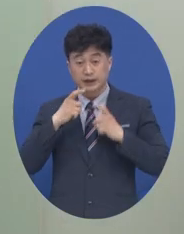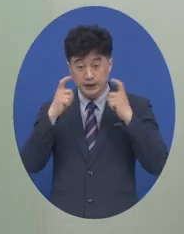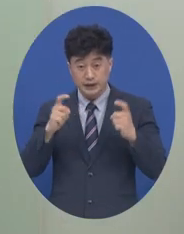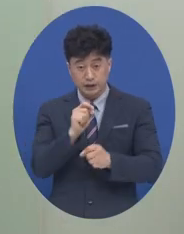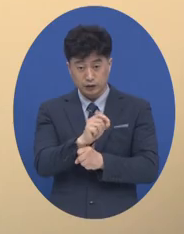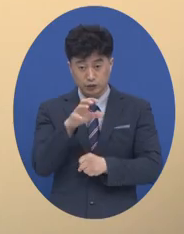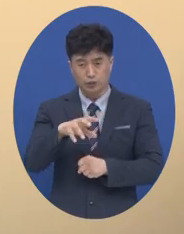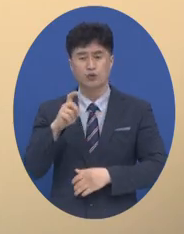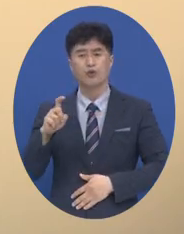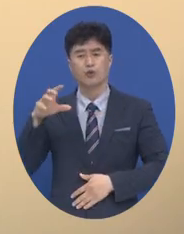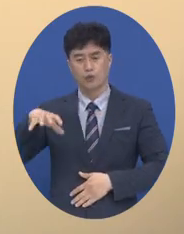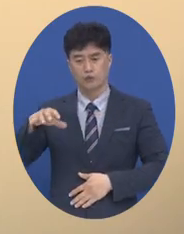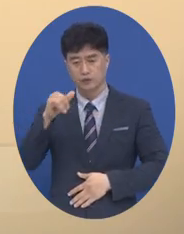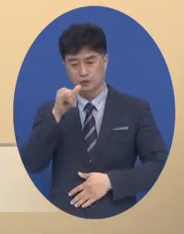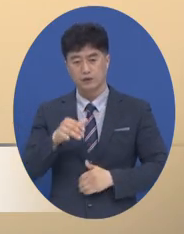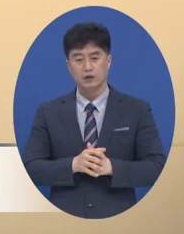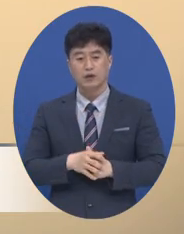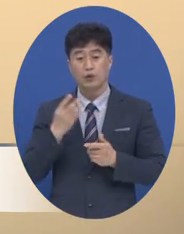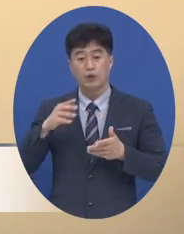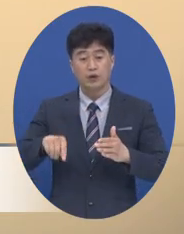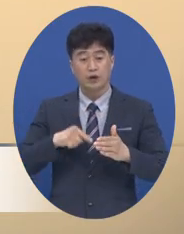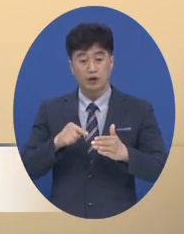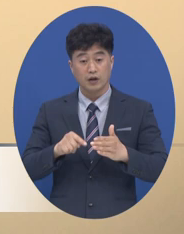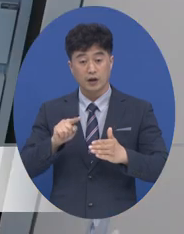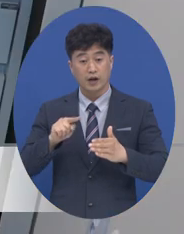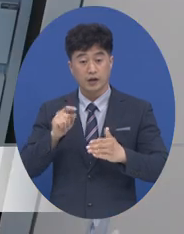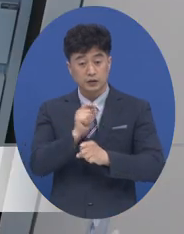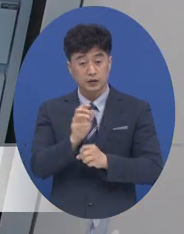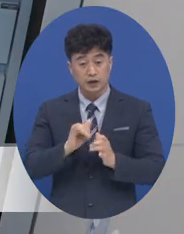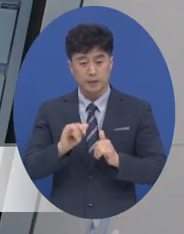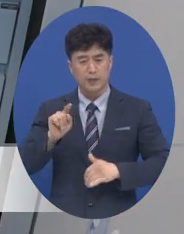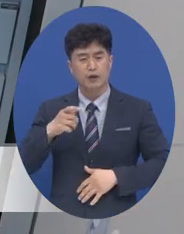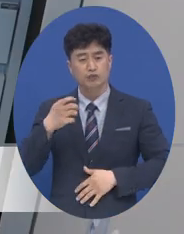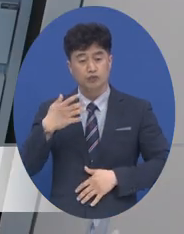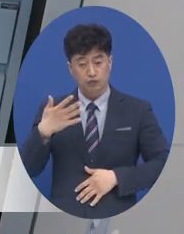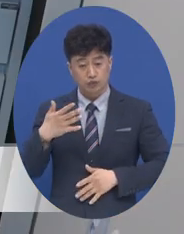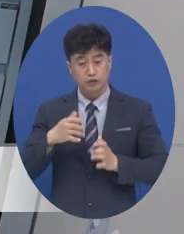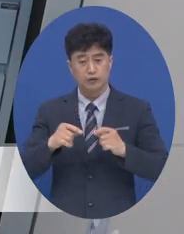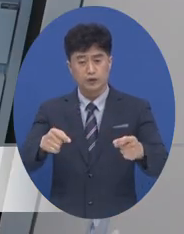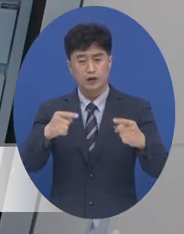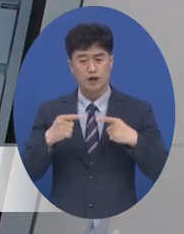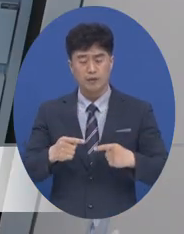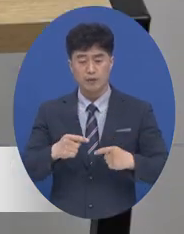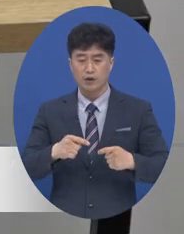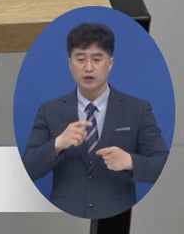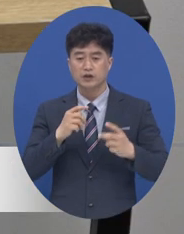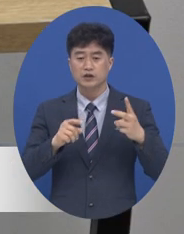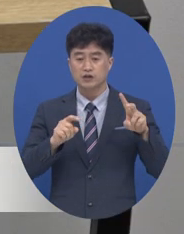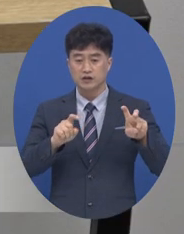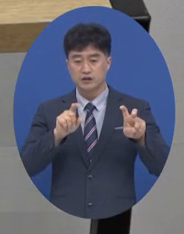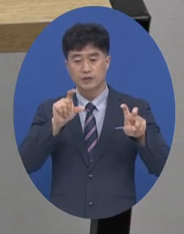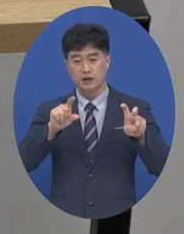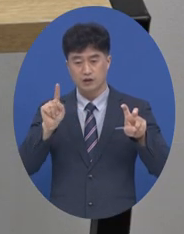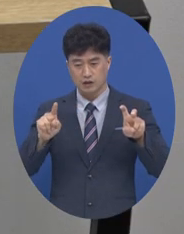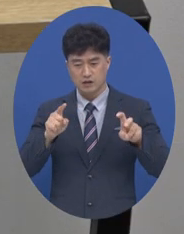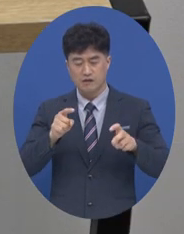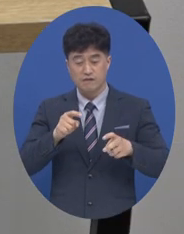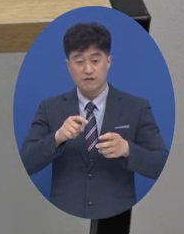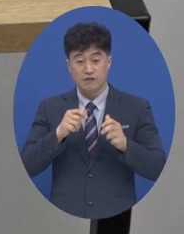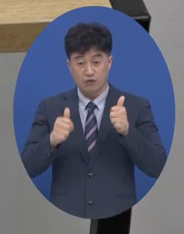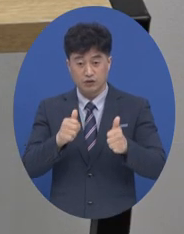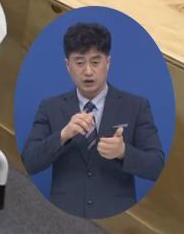집필공간 열 곳이 있습니다 돈의 작가 100 99명의 공모에 참여해 20대 1의 경쟁률을 기록할 정도로 반응이